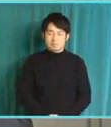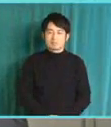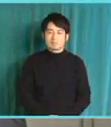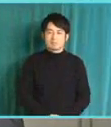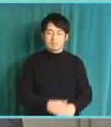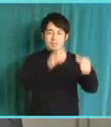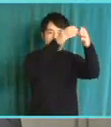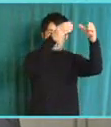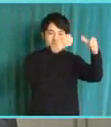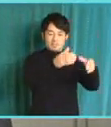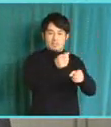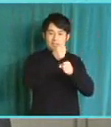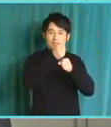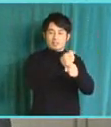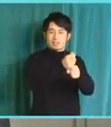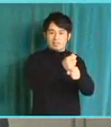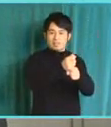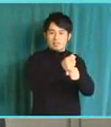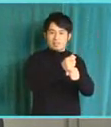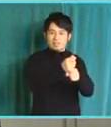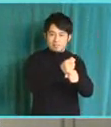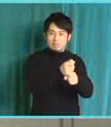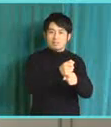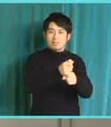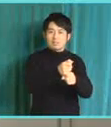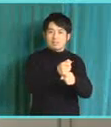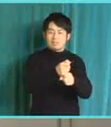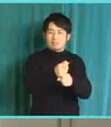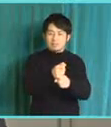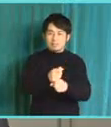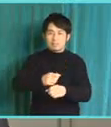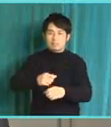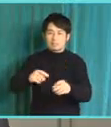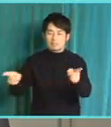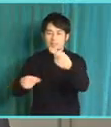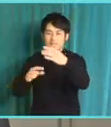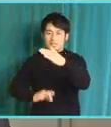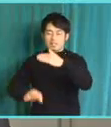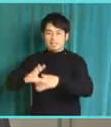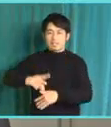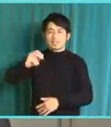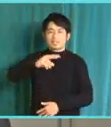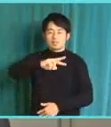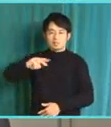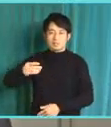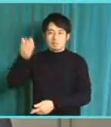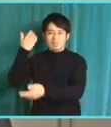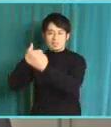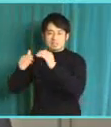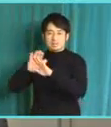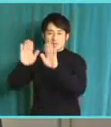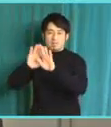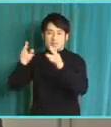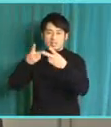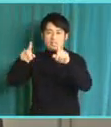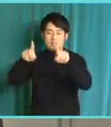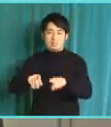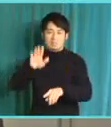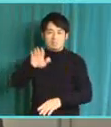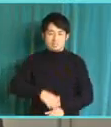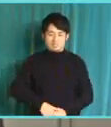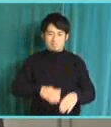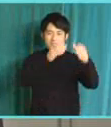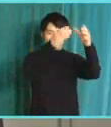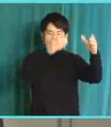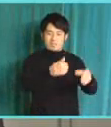い、除夜の鐘、元旦初泳ぎ、両方とも伝統的な行事になっております。除夜の鐘は1年の締めくくりに、元